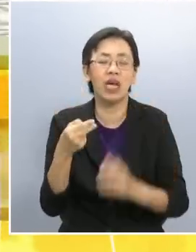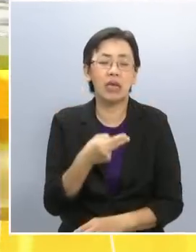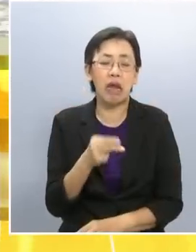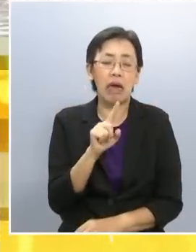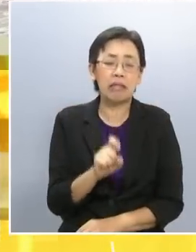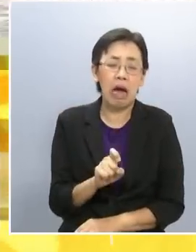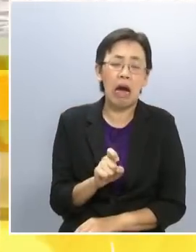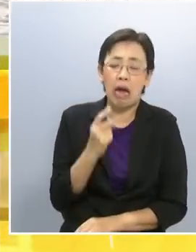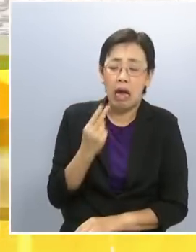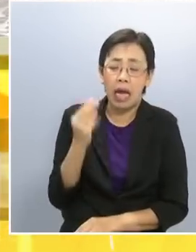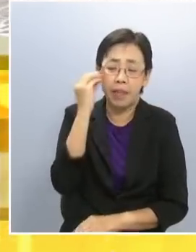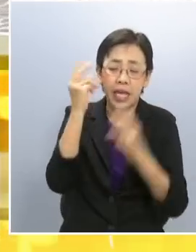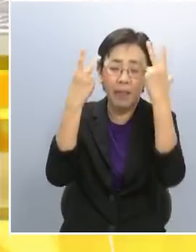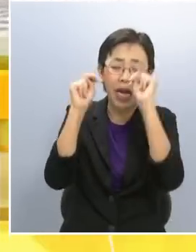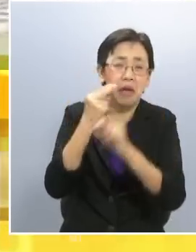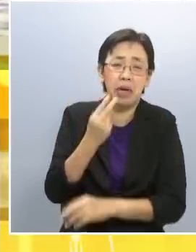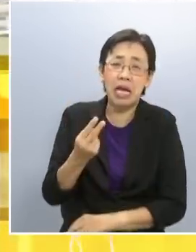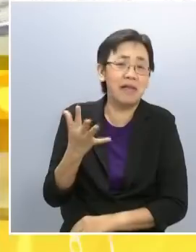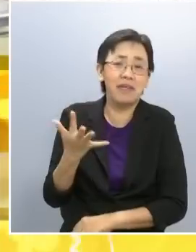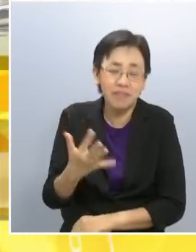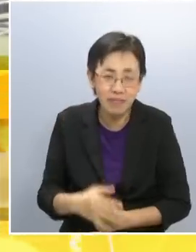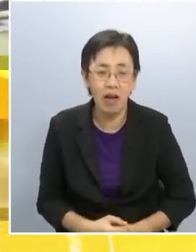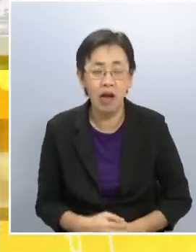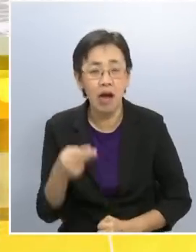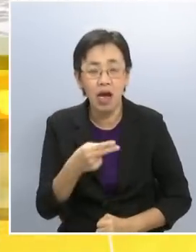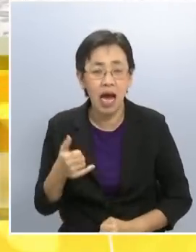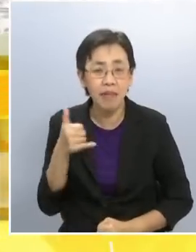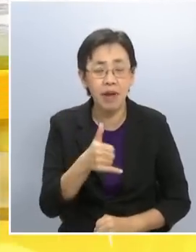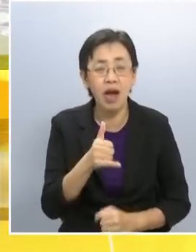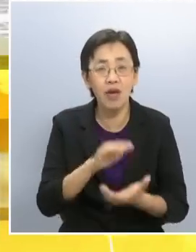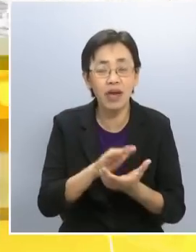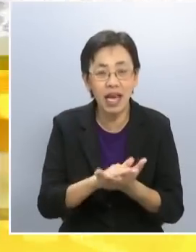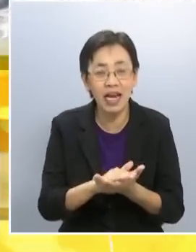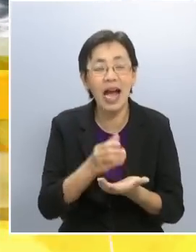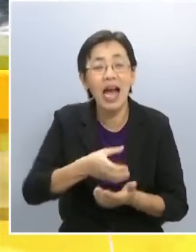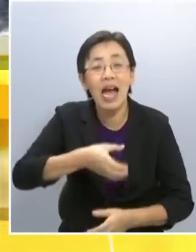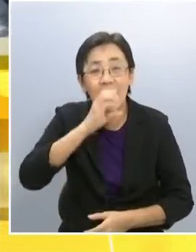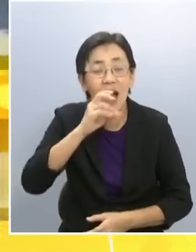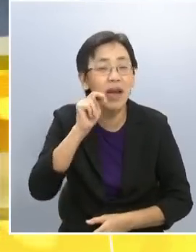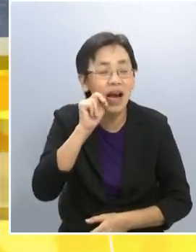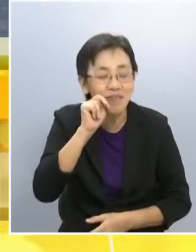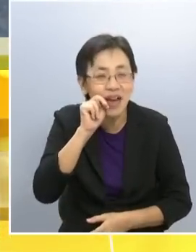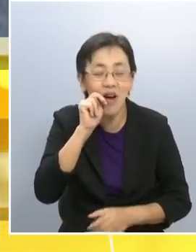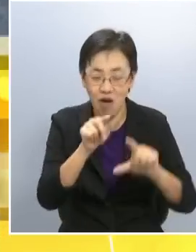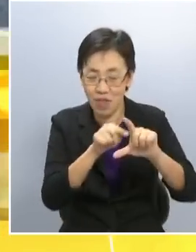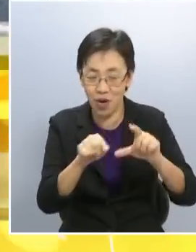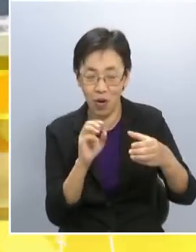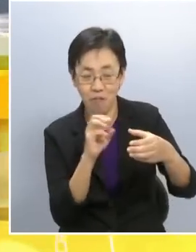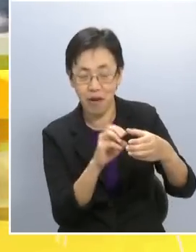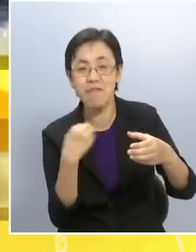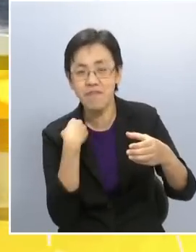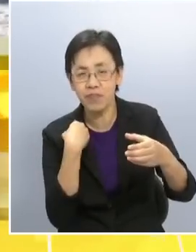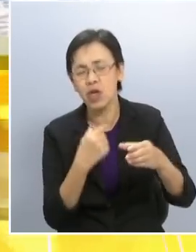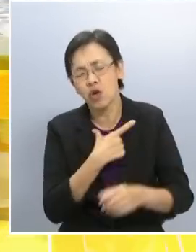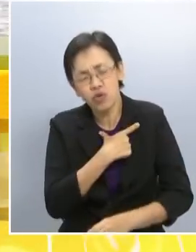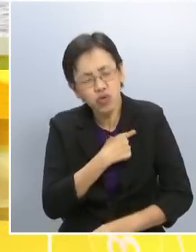ได้เห็นคุณพิธาเป็นนายกแล้วหลานเนี่ยเวลามาโรงเรียนก็จะพกแก้วน้ำที่มีโลโก้พรรคก้าวไกลมาด้วยคือเขาชอบของเขาม